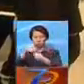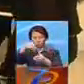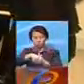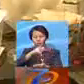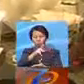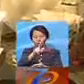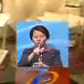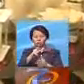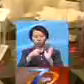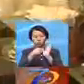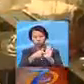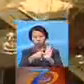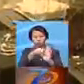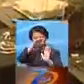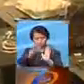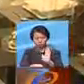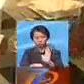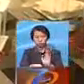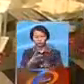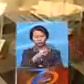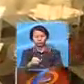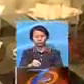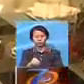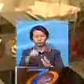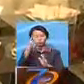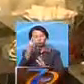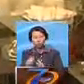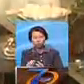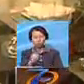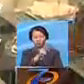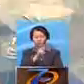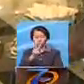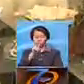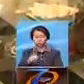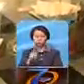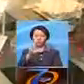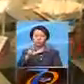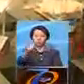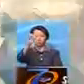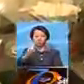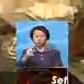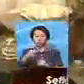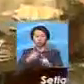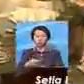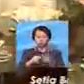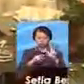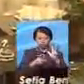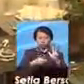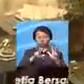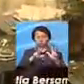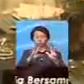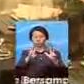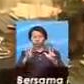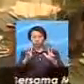Lumpur mencatatkan penurunan. Transaksi berkurangan sebanyak 22.3%